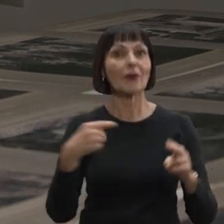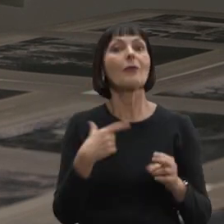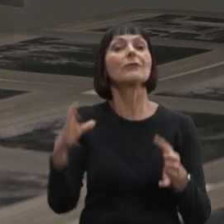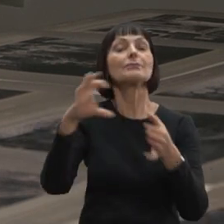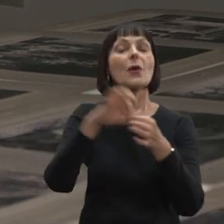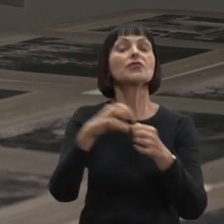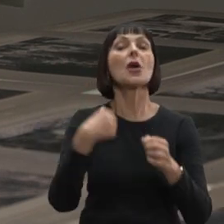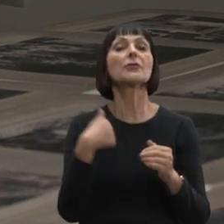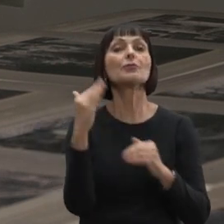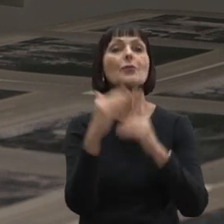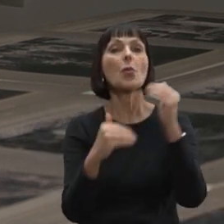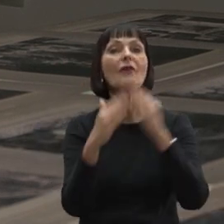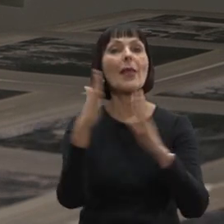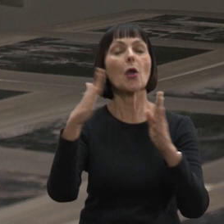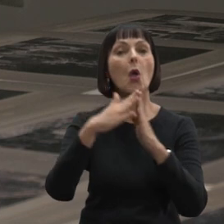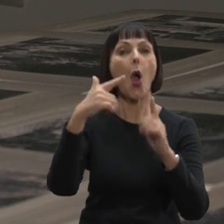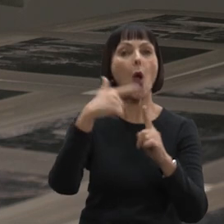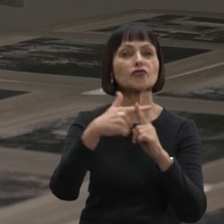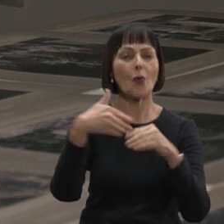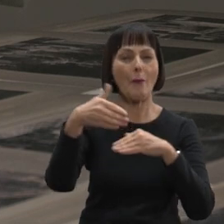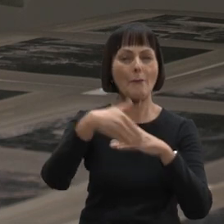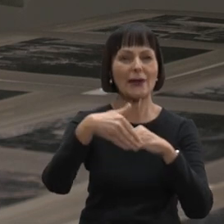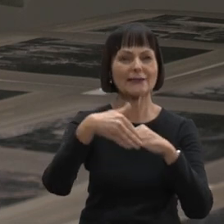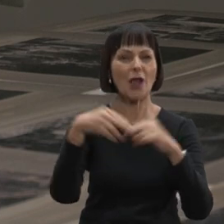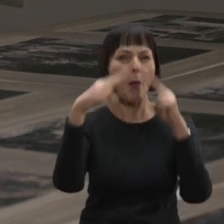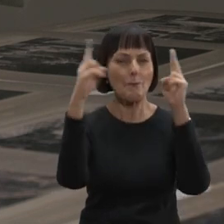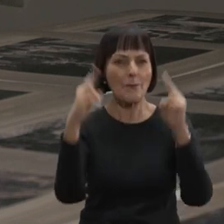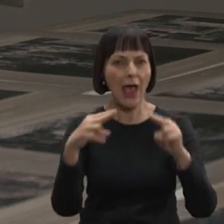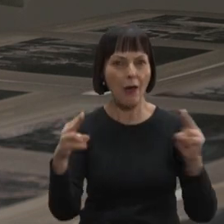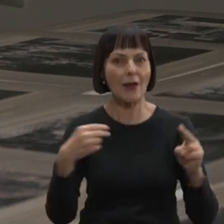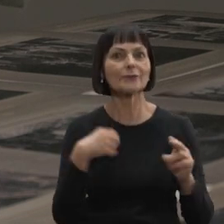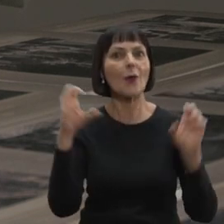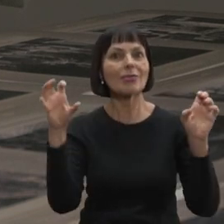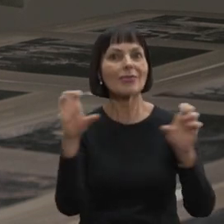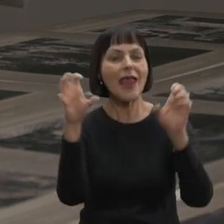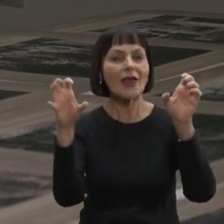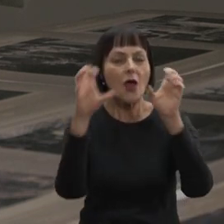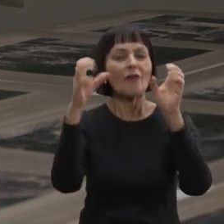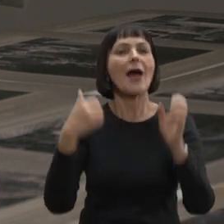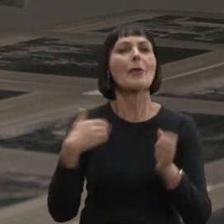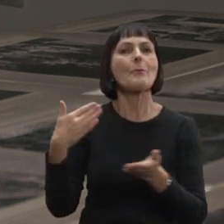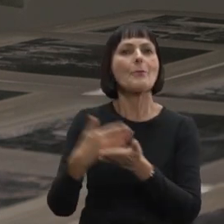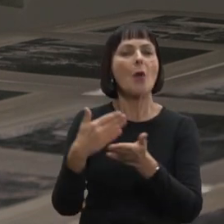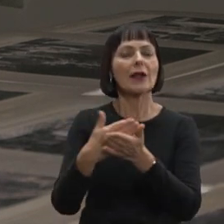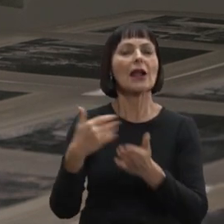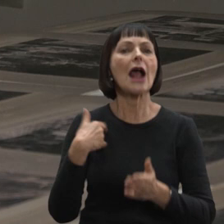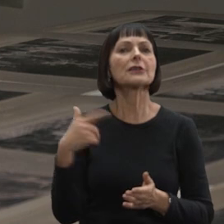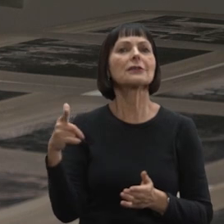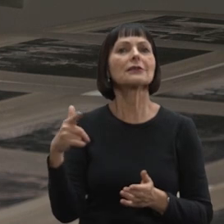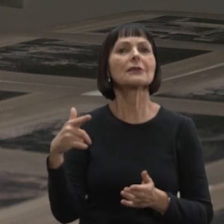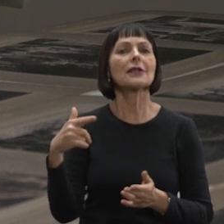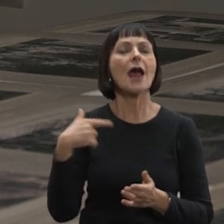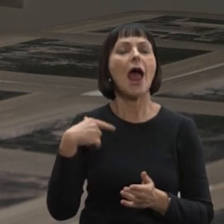kościoła znajdującego się na osi pałacu, który był dekorowany przez pomocnika Czechowicza,